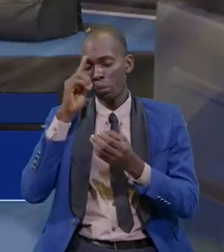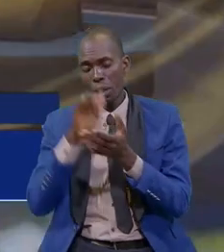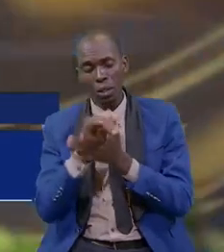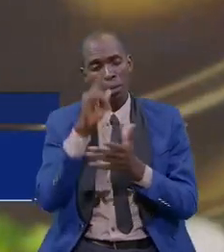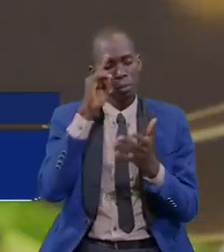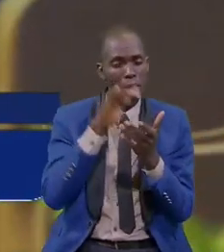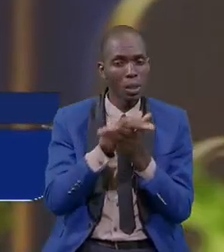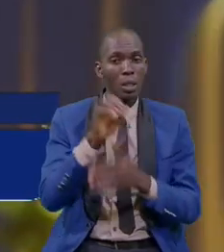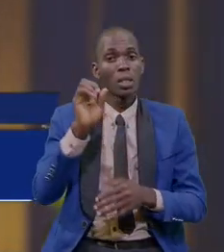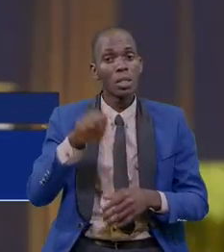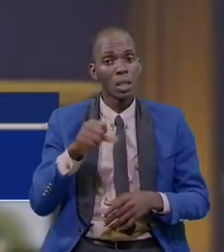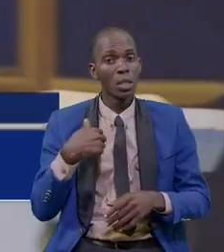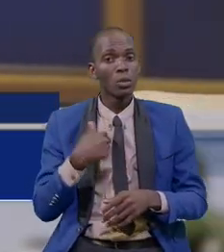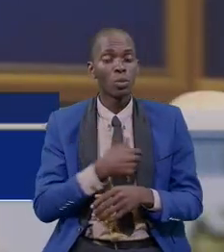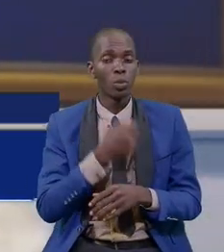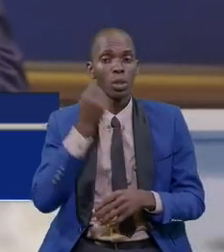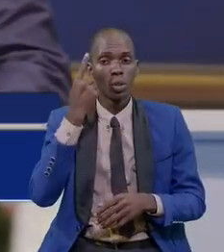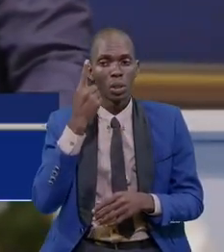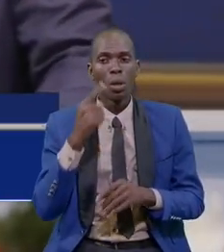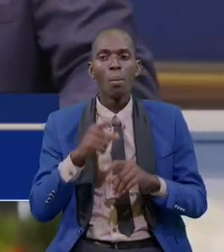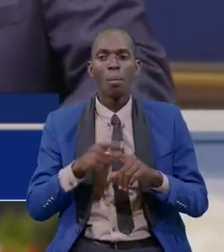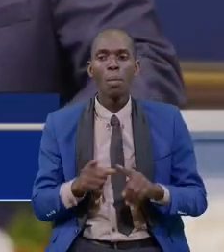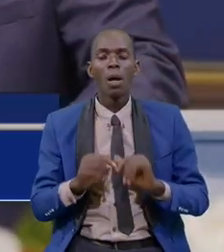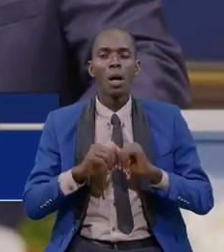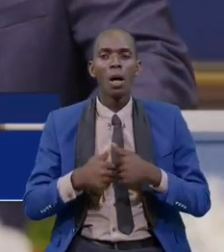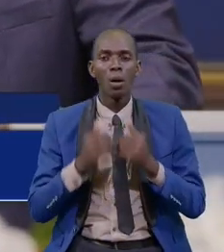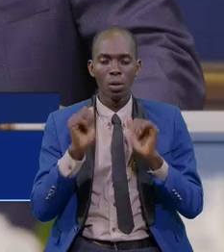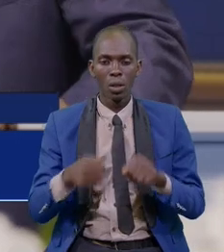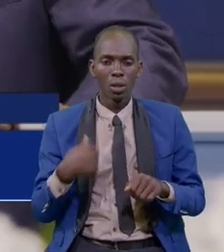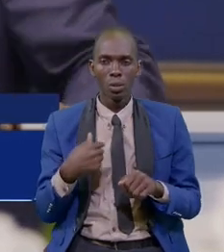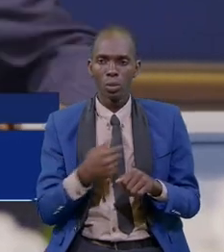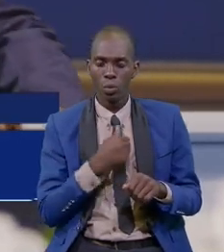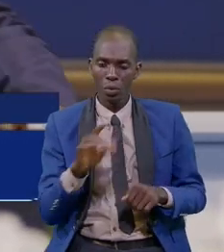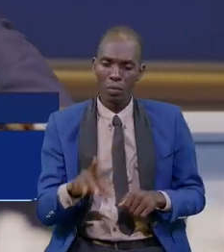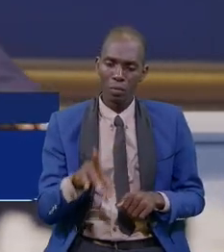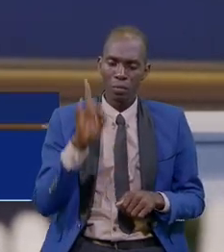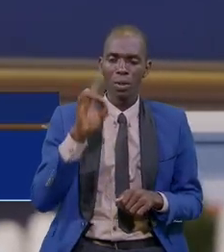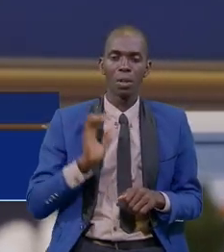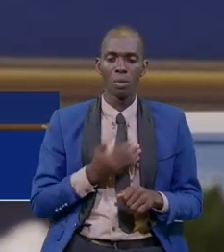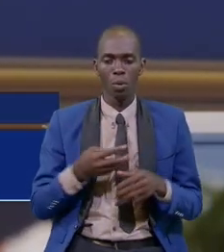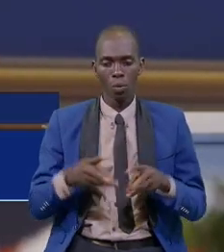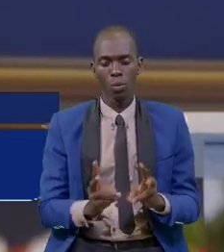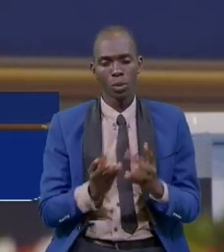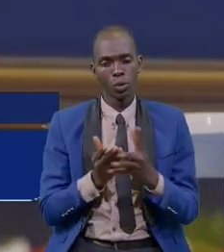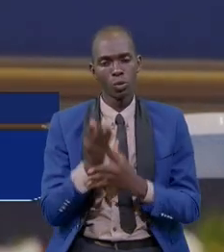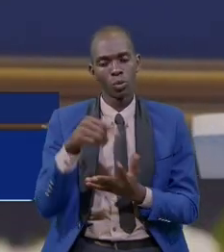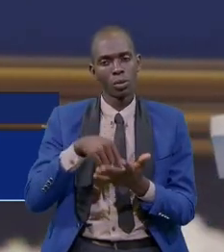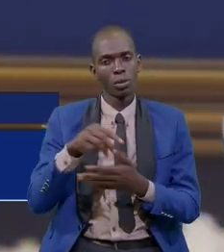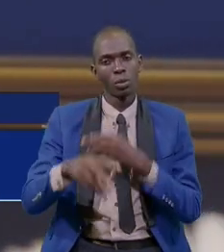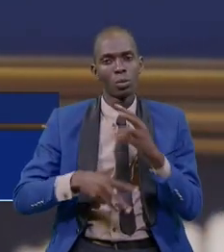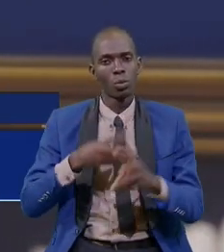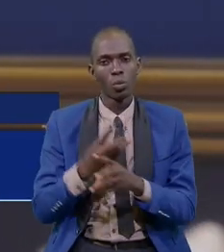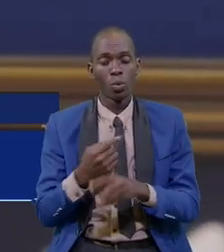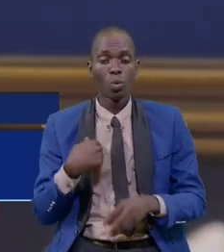Mais nous devons comprendre aussi comment est-ce que nous allons naviguer à travers ce monde. Nous avons besoin de cela afin que lorsque